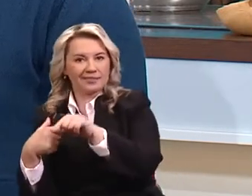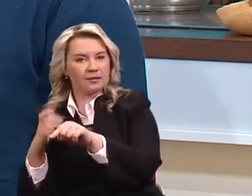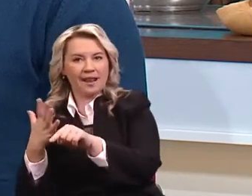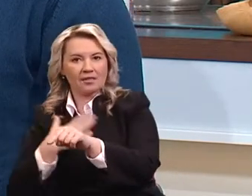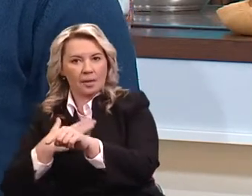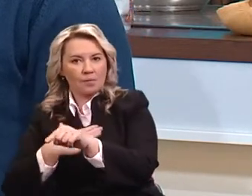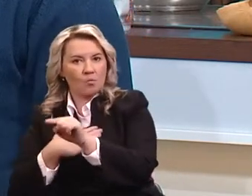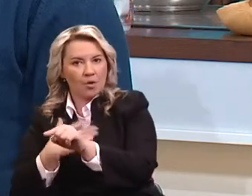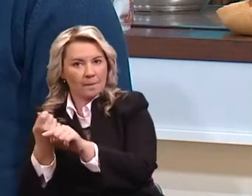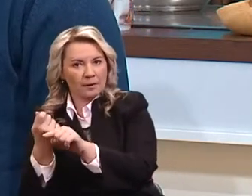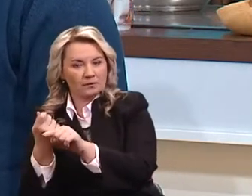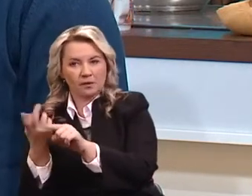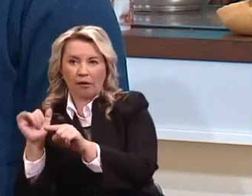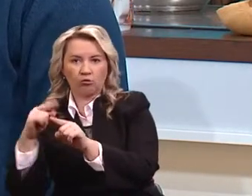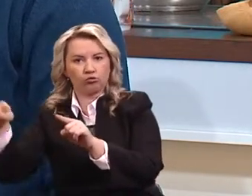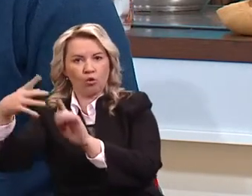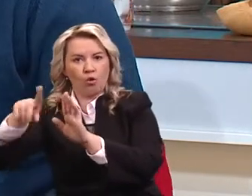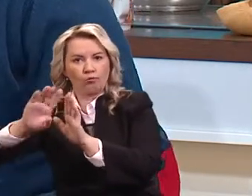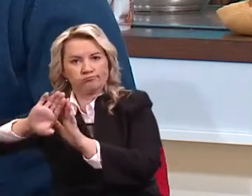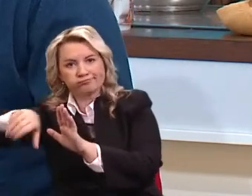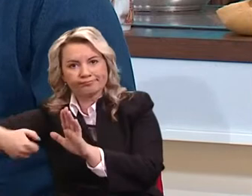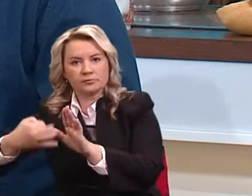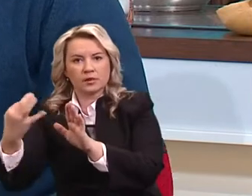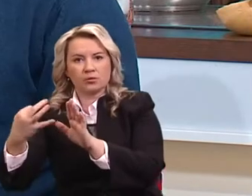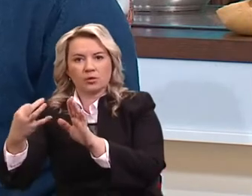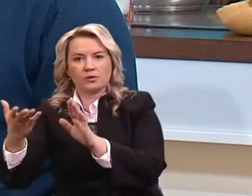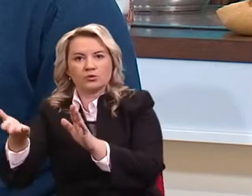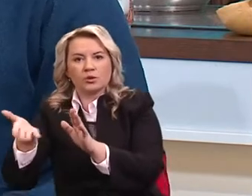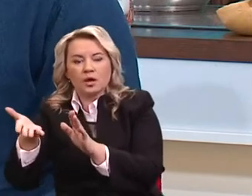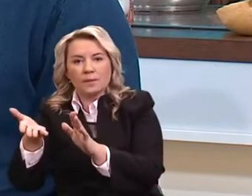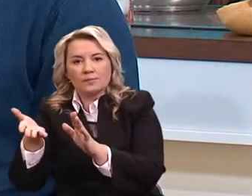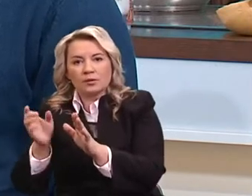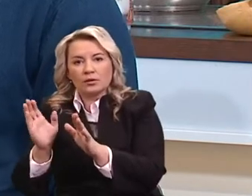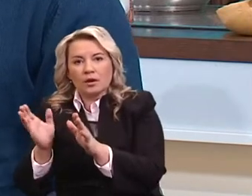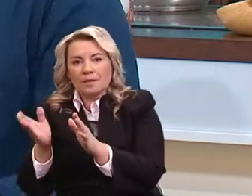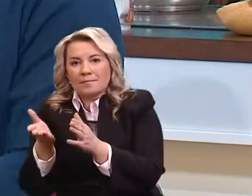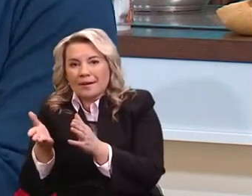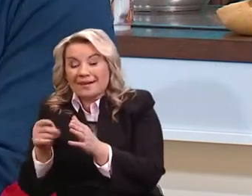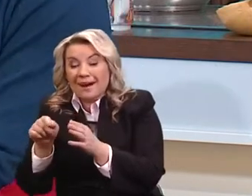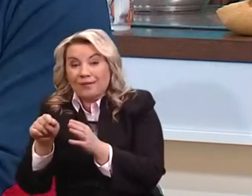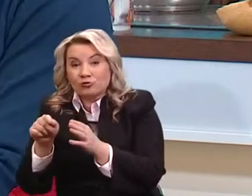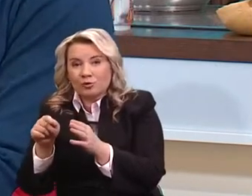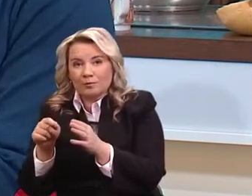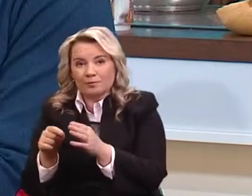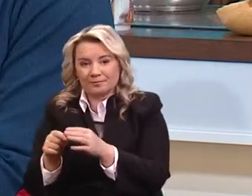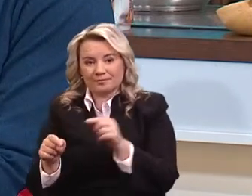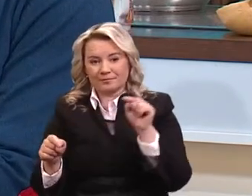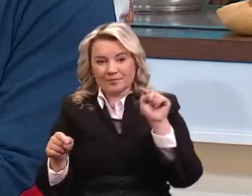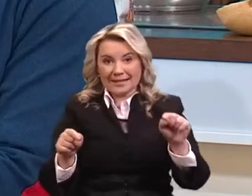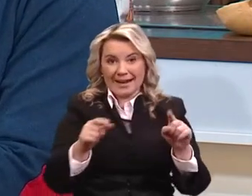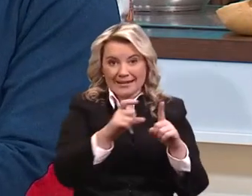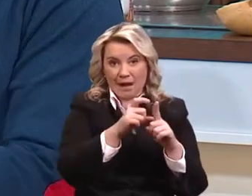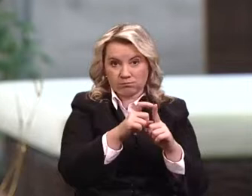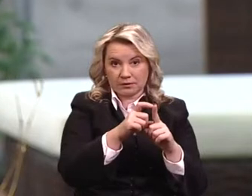někdo ukradne nebo mi ty peníze někdo zpronevěří, tak vlastně si to řeší banka. To je její problém, jsou to její peníze a vlastně na to má ty vklady pojištěný a tady ty